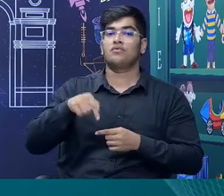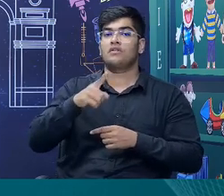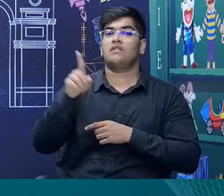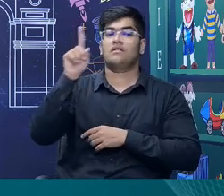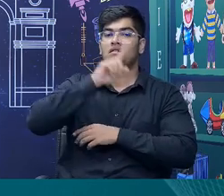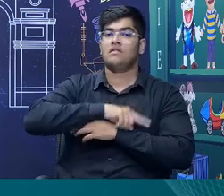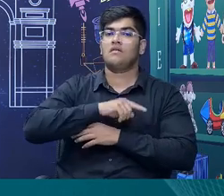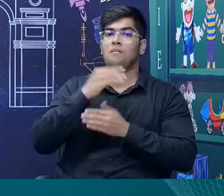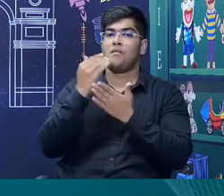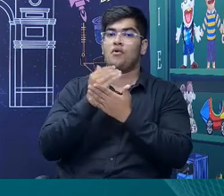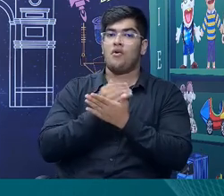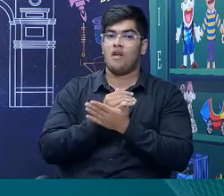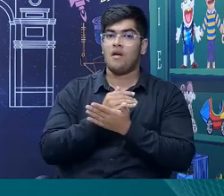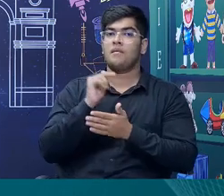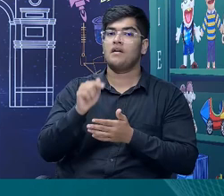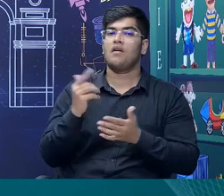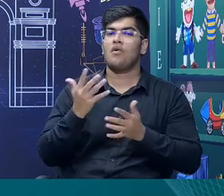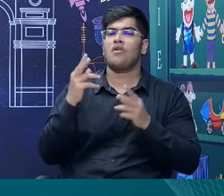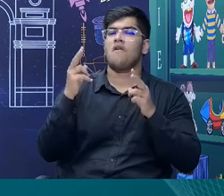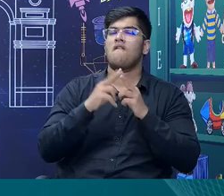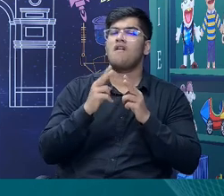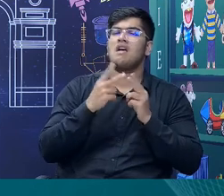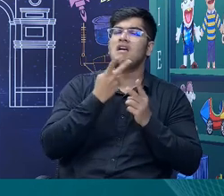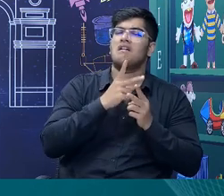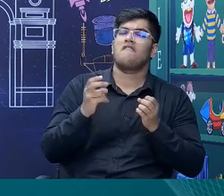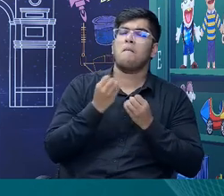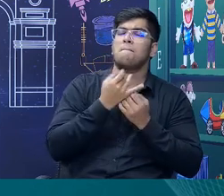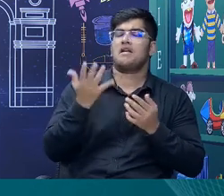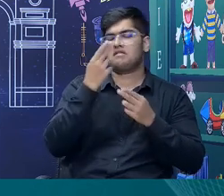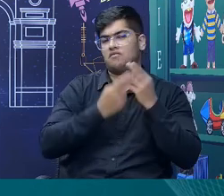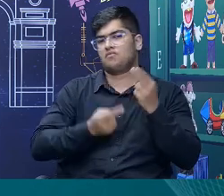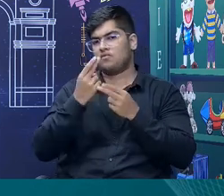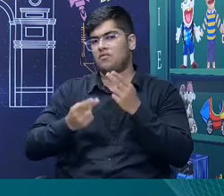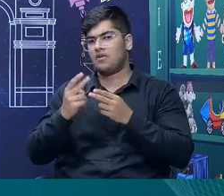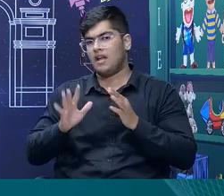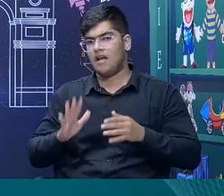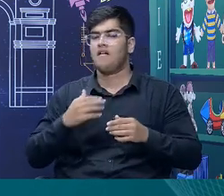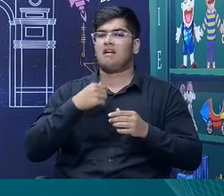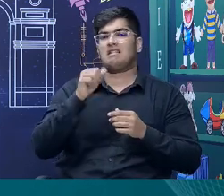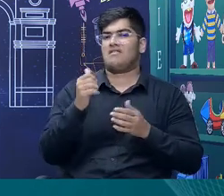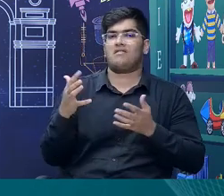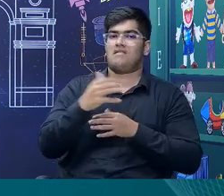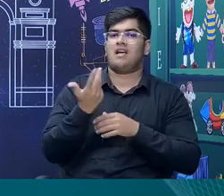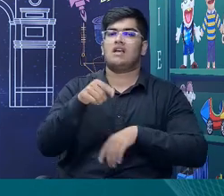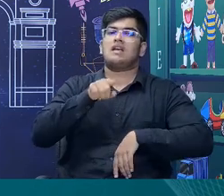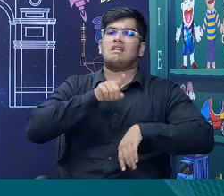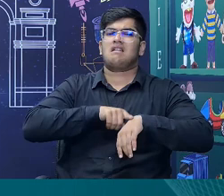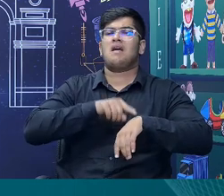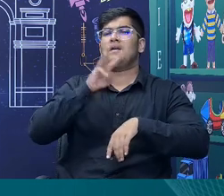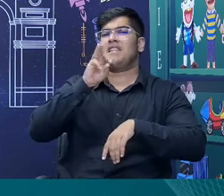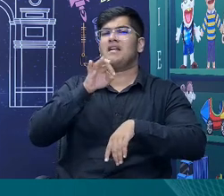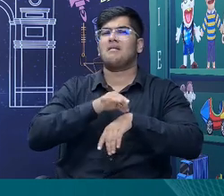सत्र है बहुत साड़ी कहानी है गणेश जी की जो हम कर नहीं कर सकते क्योंकि जैसा आपने कहा 30 मिनट